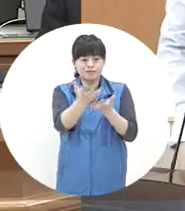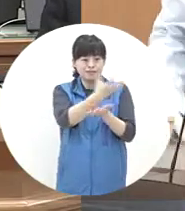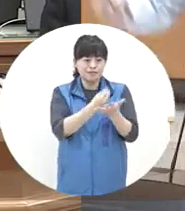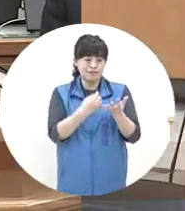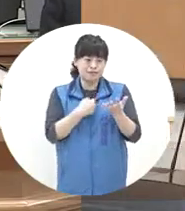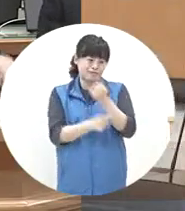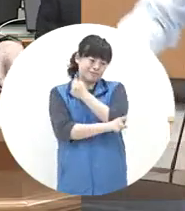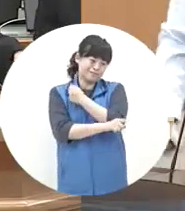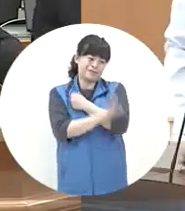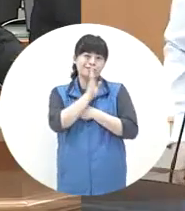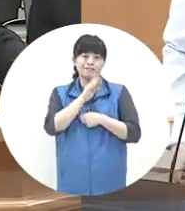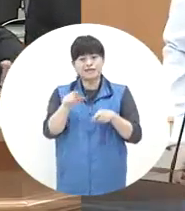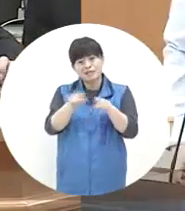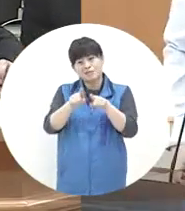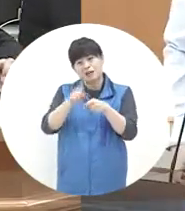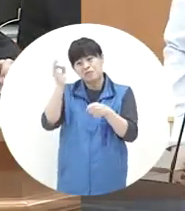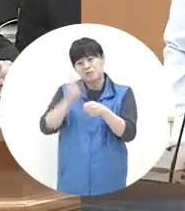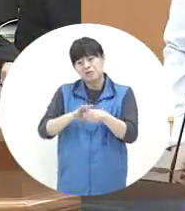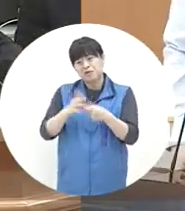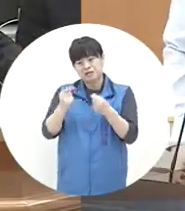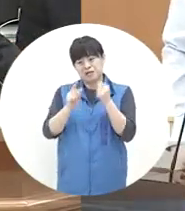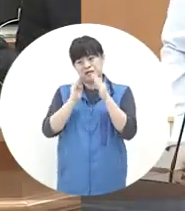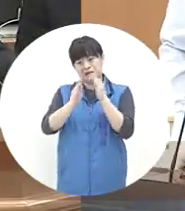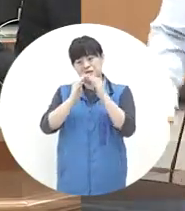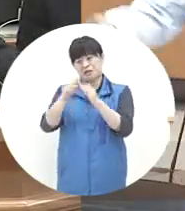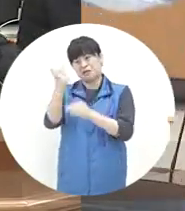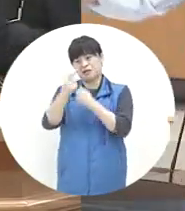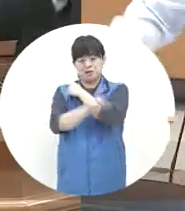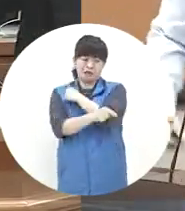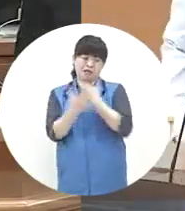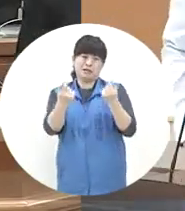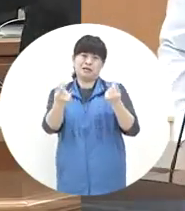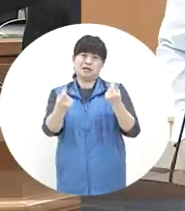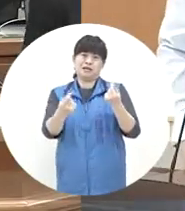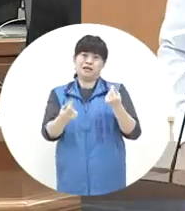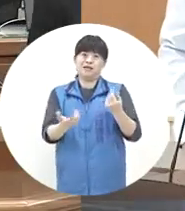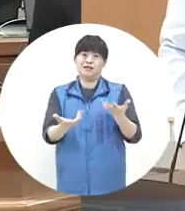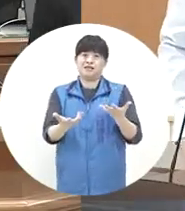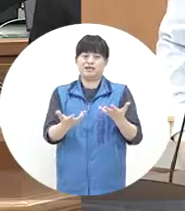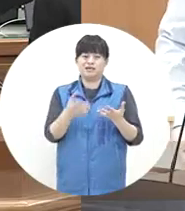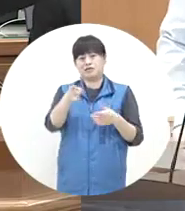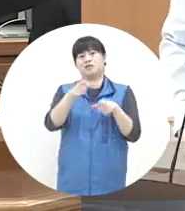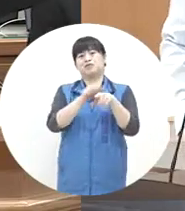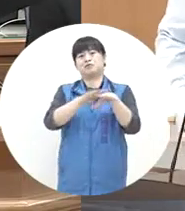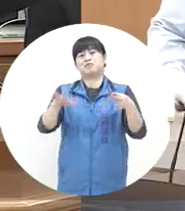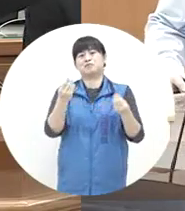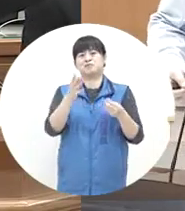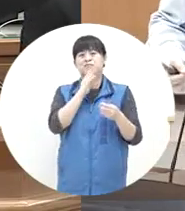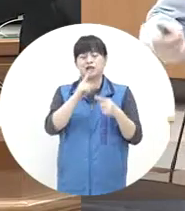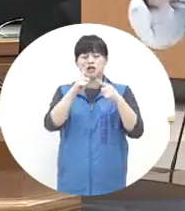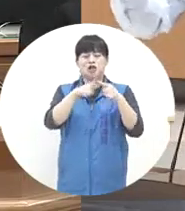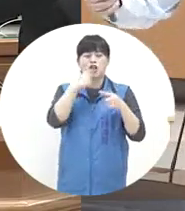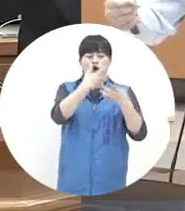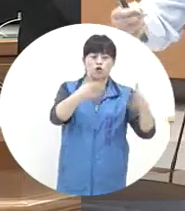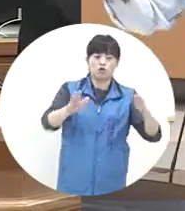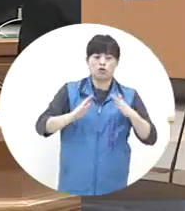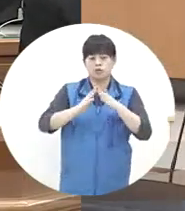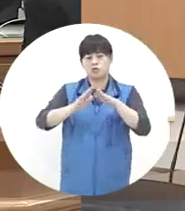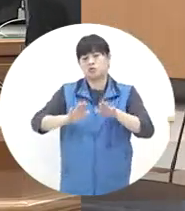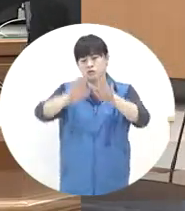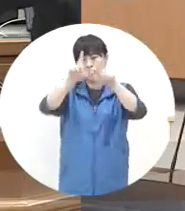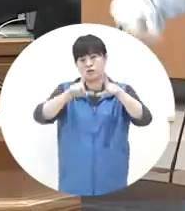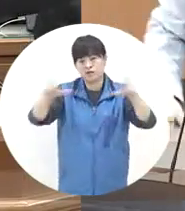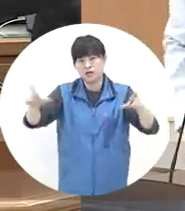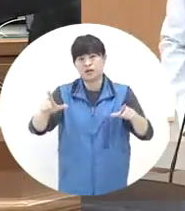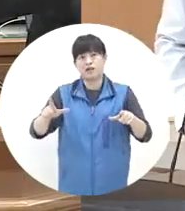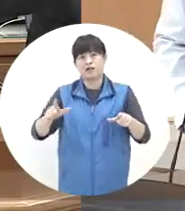后嘛。我们连一般性补助款都六都最后、欸， 哎，而且当然了、啊，像这样最不公平 啊， 啊，人口多、 啊， 城市发展大， 是不是应该？ 我们